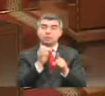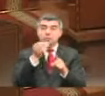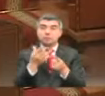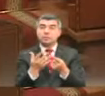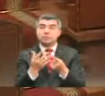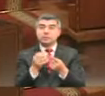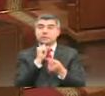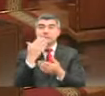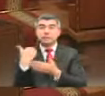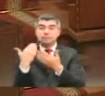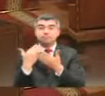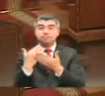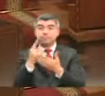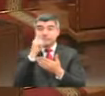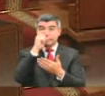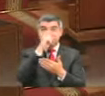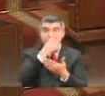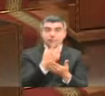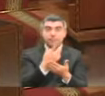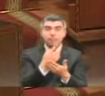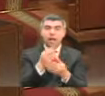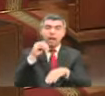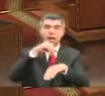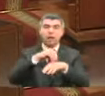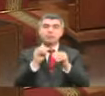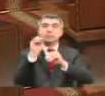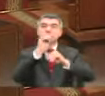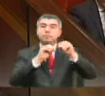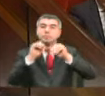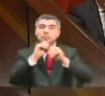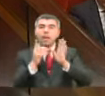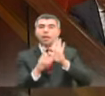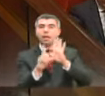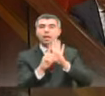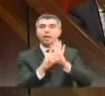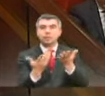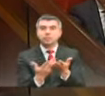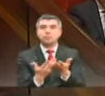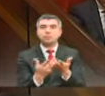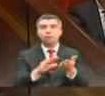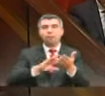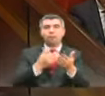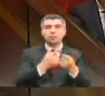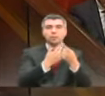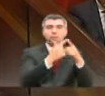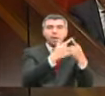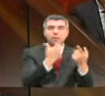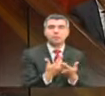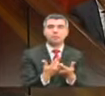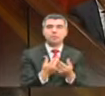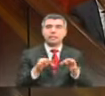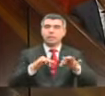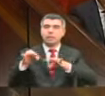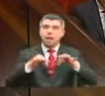من خلال أولا مراجعة المنظومة التشريعية في مجال التجريم والعقاب